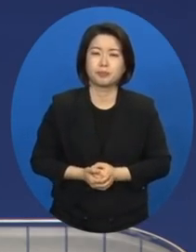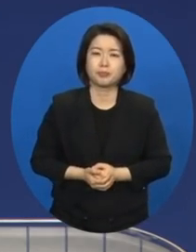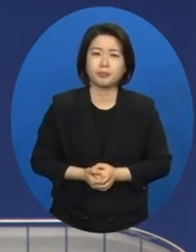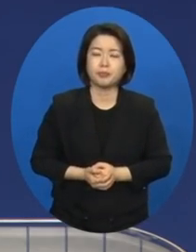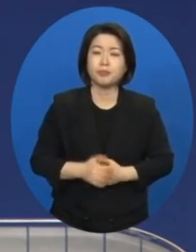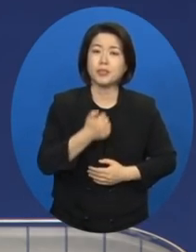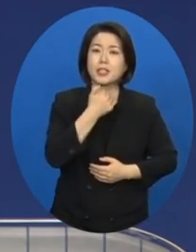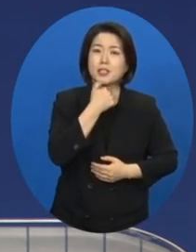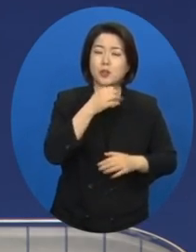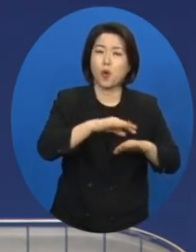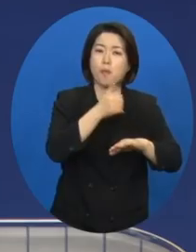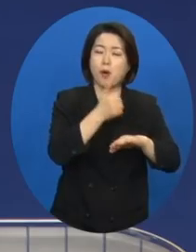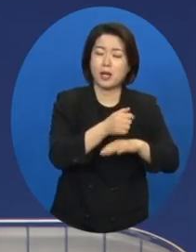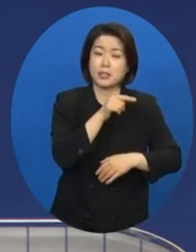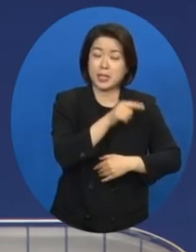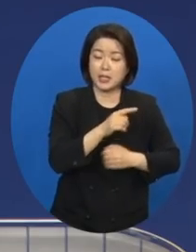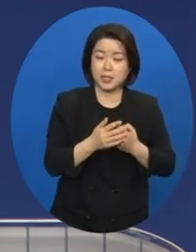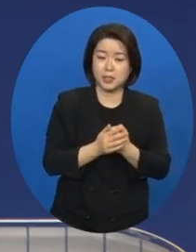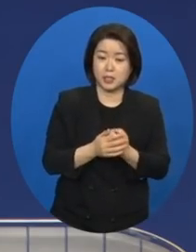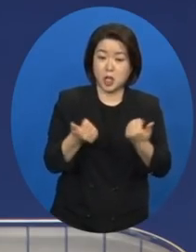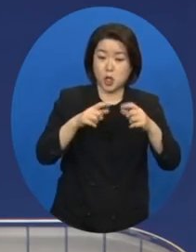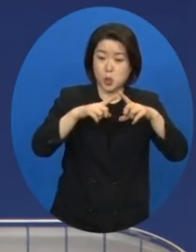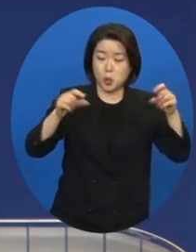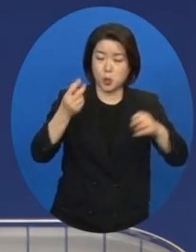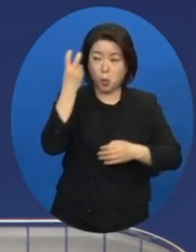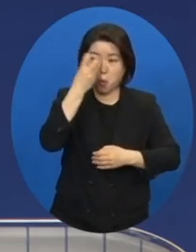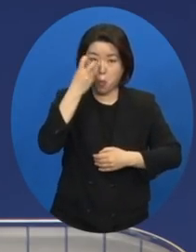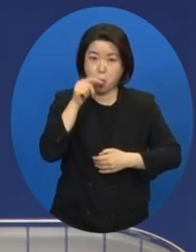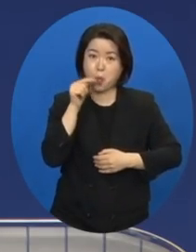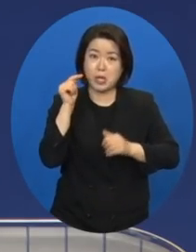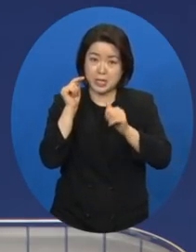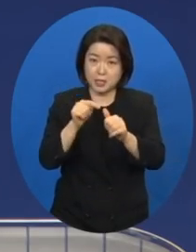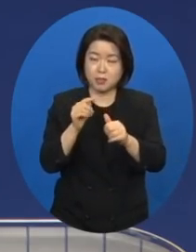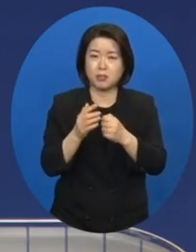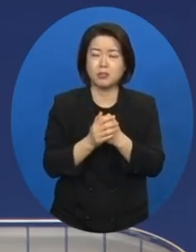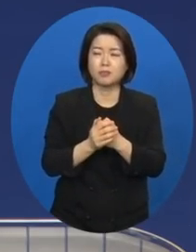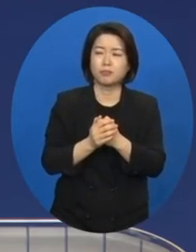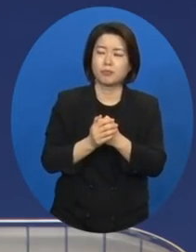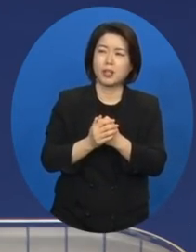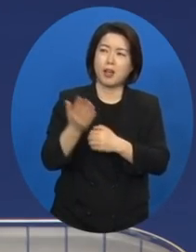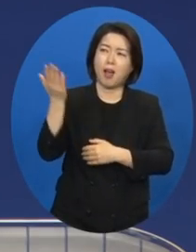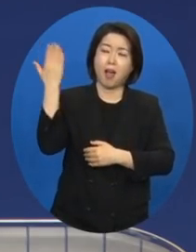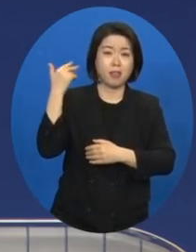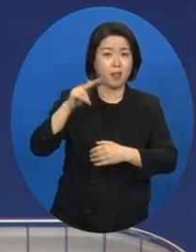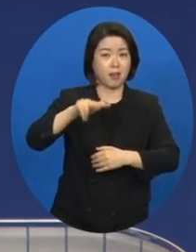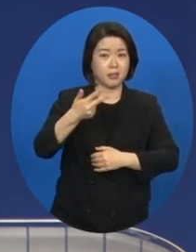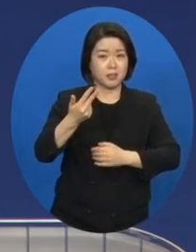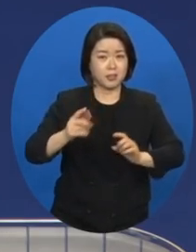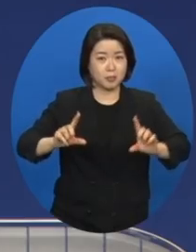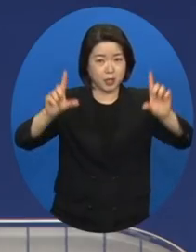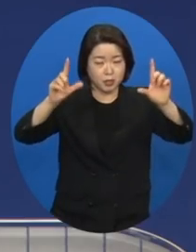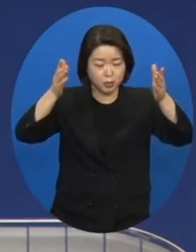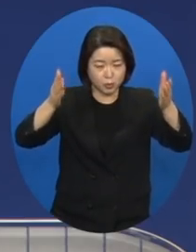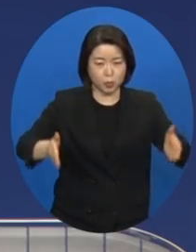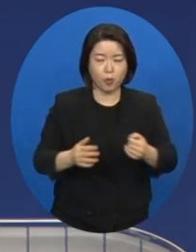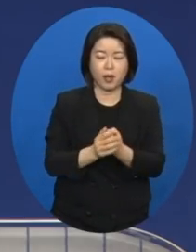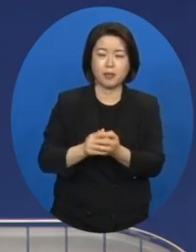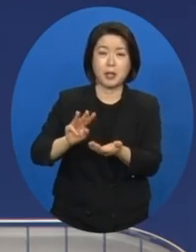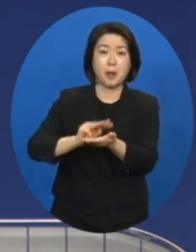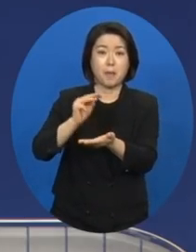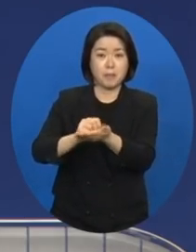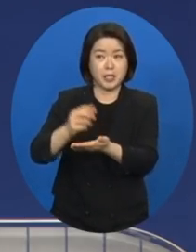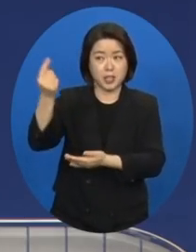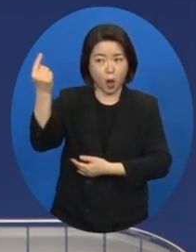이 아구스토 칙령, 호적 등록은 결국에는요 지난 700년간 메시아가 올 것인데